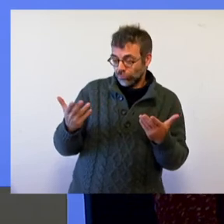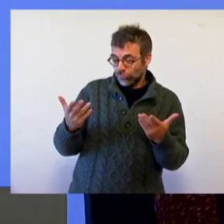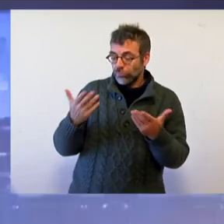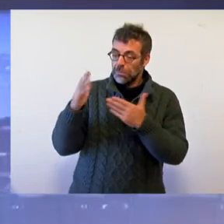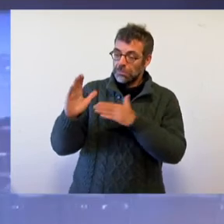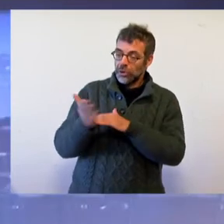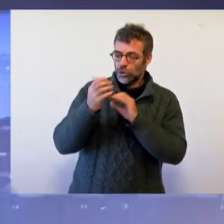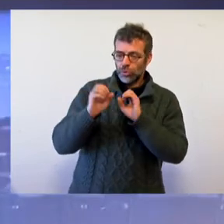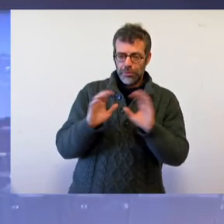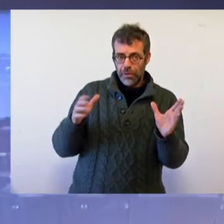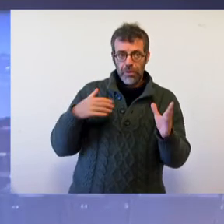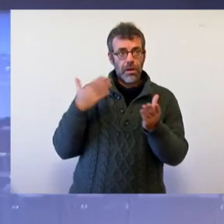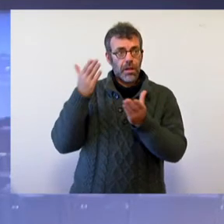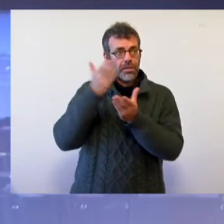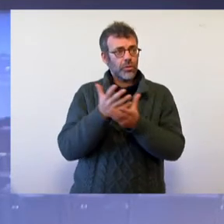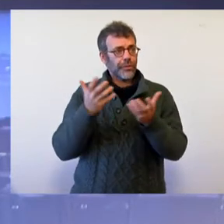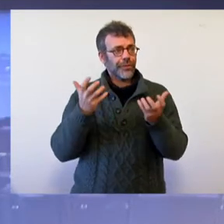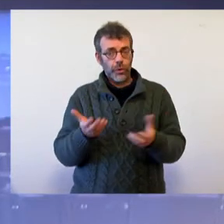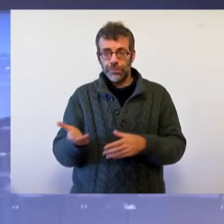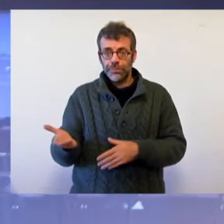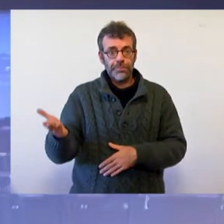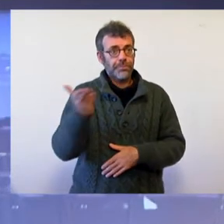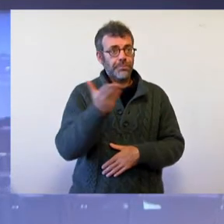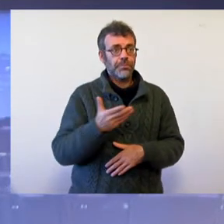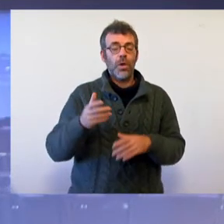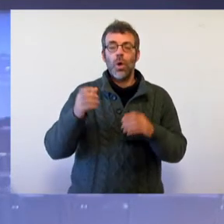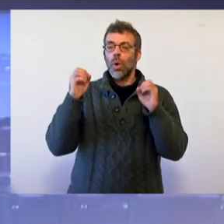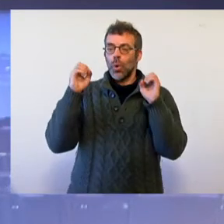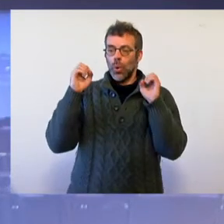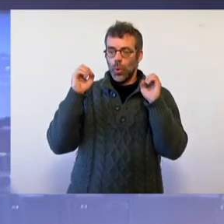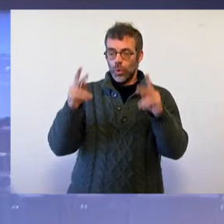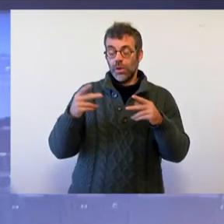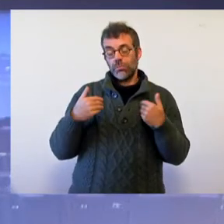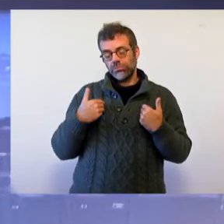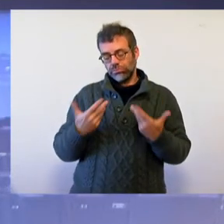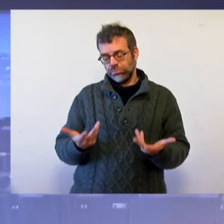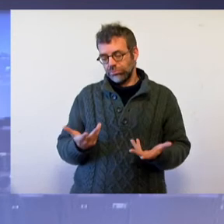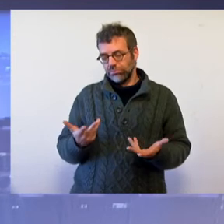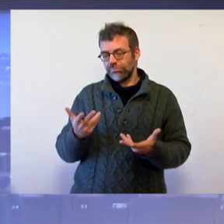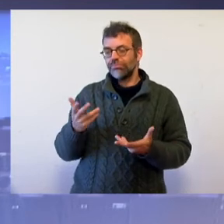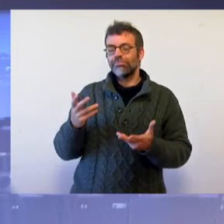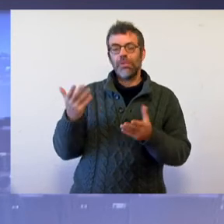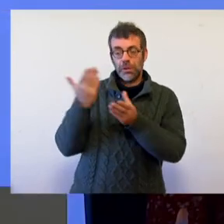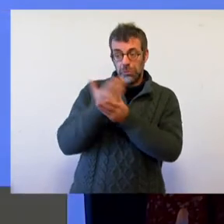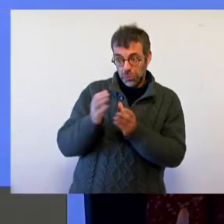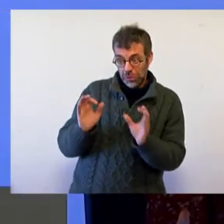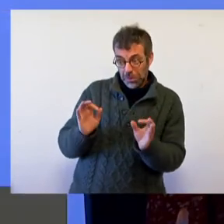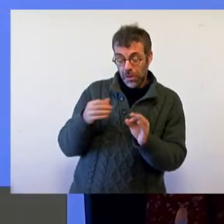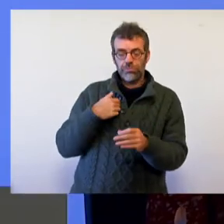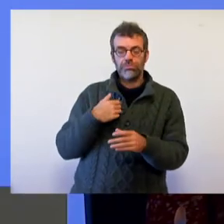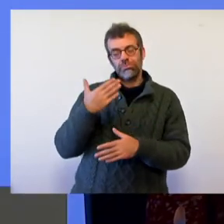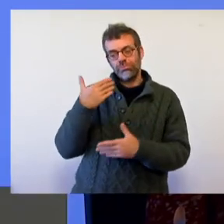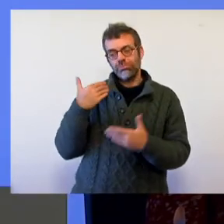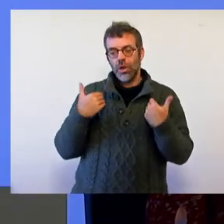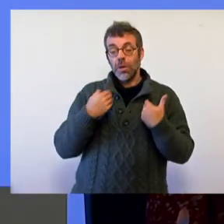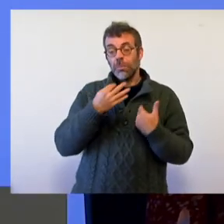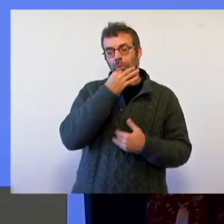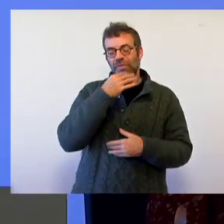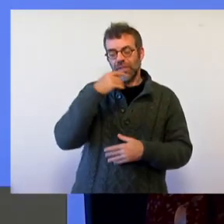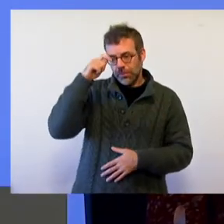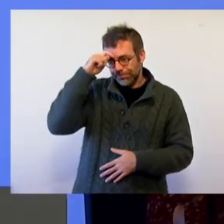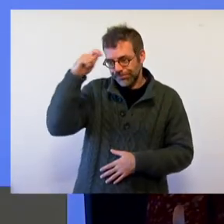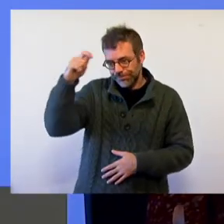de parole dessus ? Ok, je me permets de vous saluer et de signaler le travail remarquable qui a été